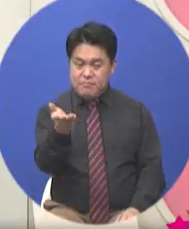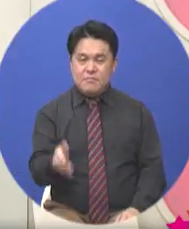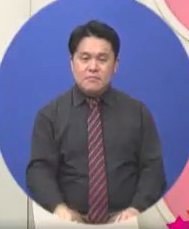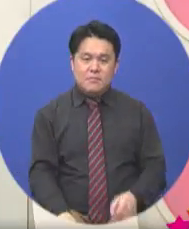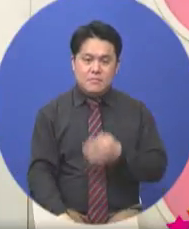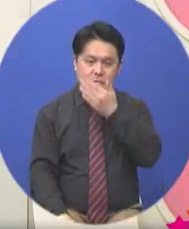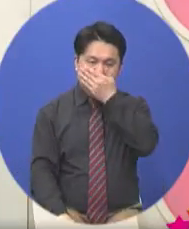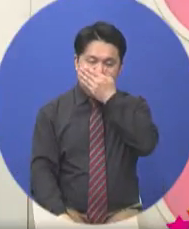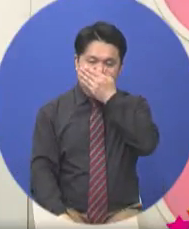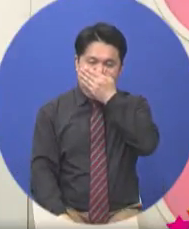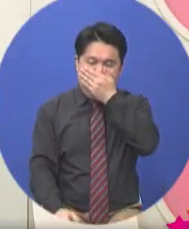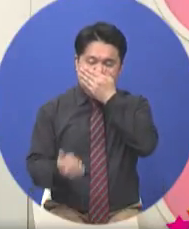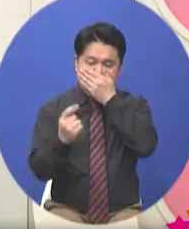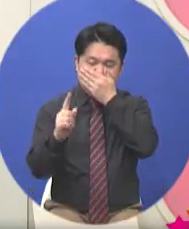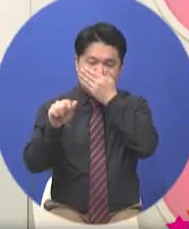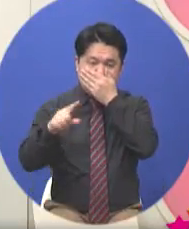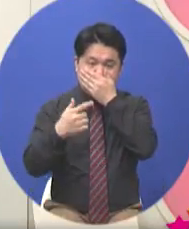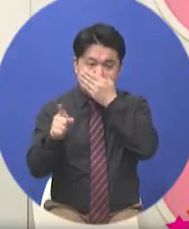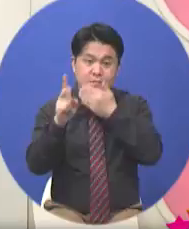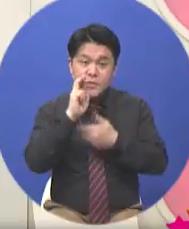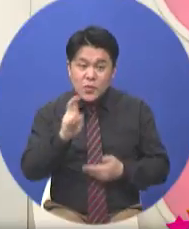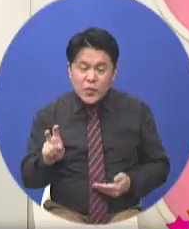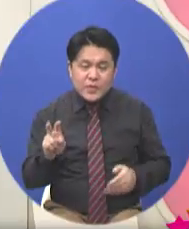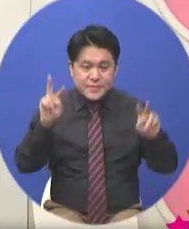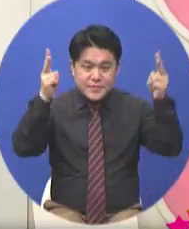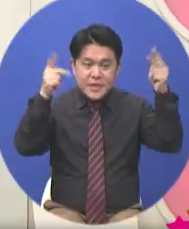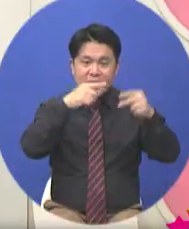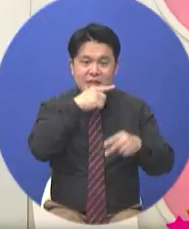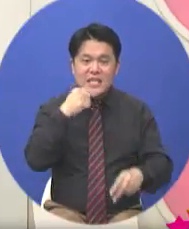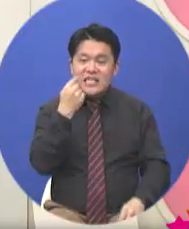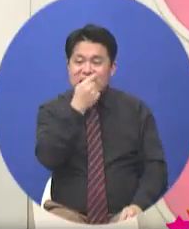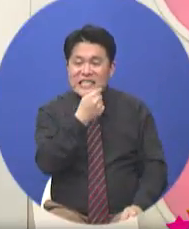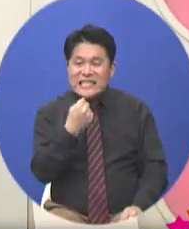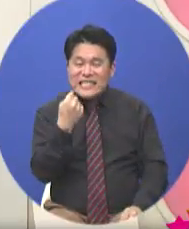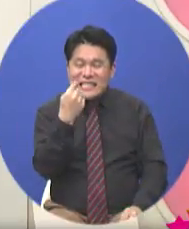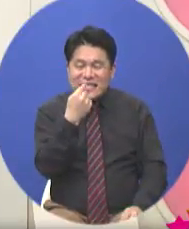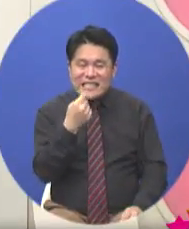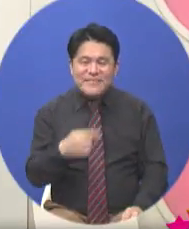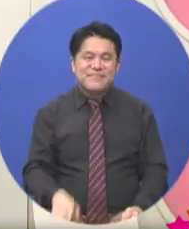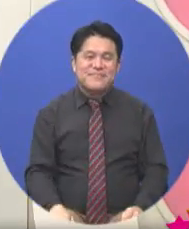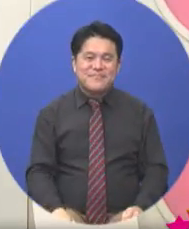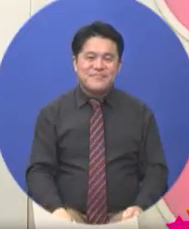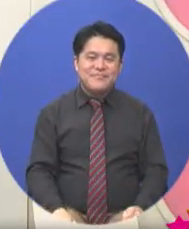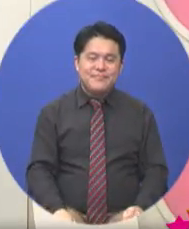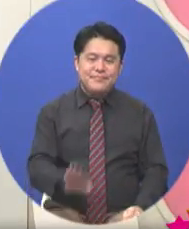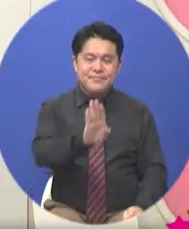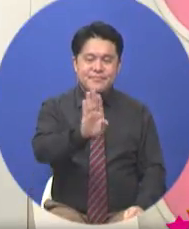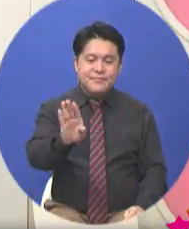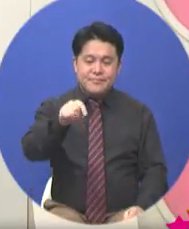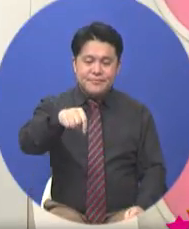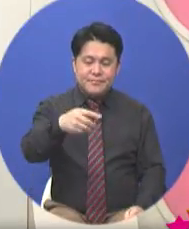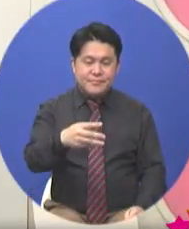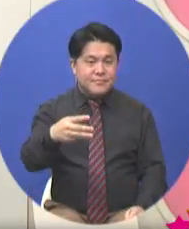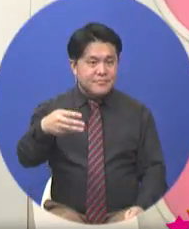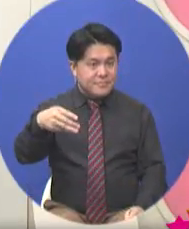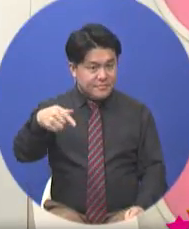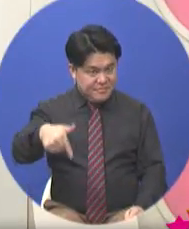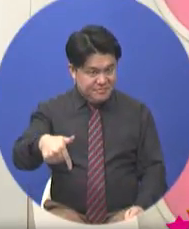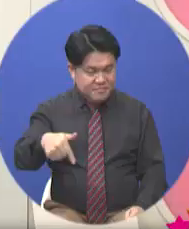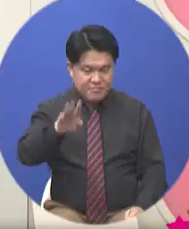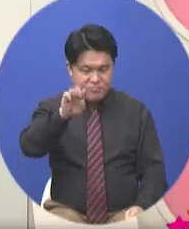불러주시겠어요? 나훈아의 붉은 입술. 붉은 입술. 붉은 입술. 입술. 네. 네, 붉은